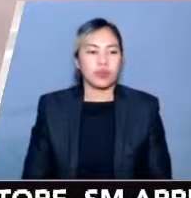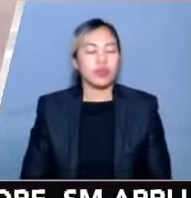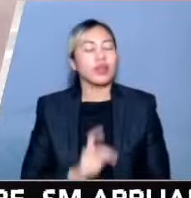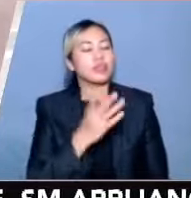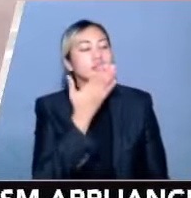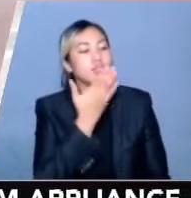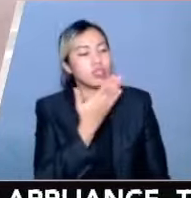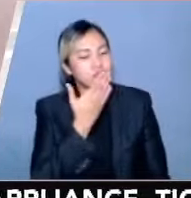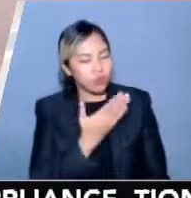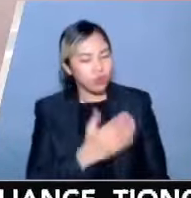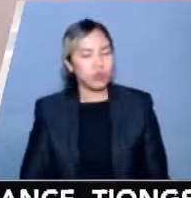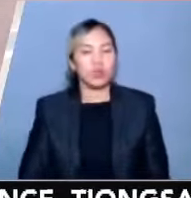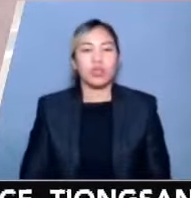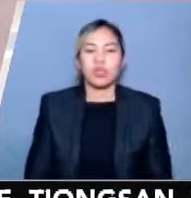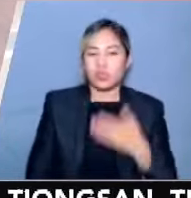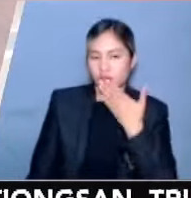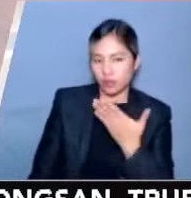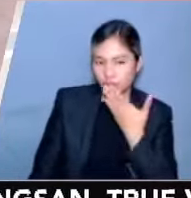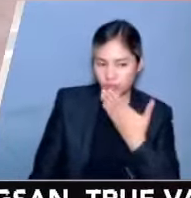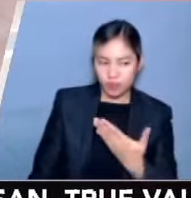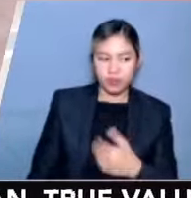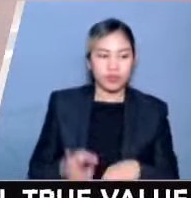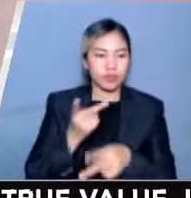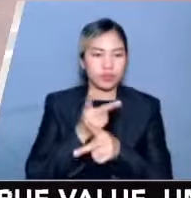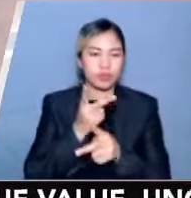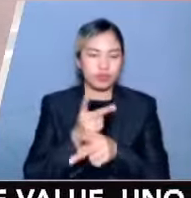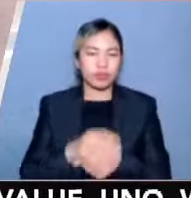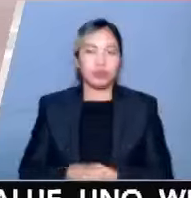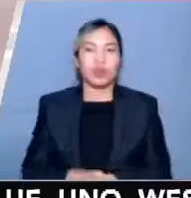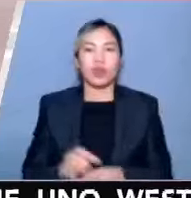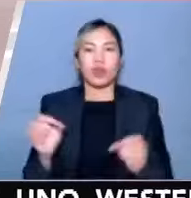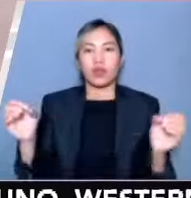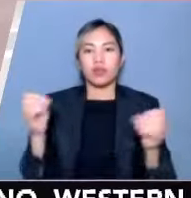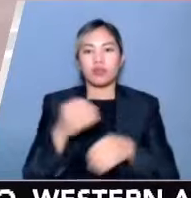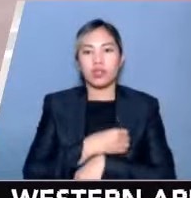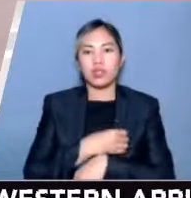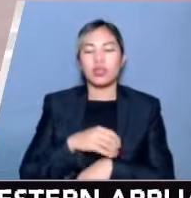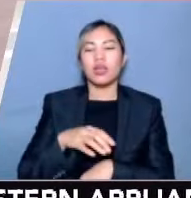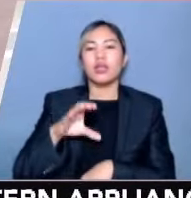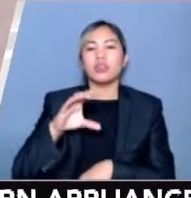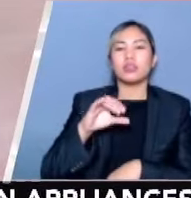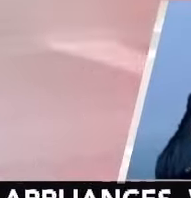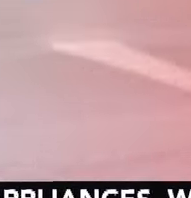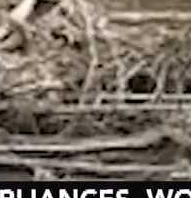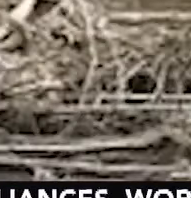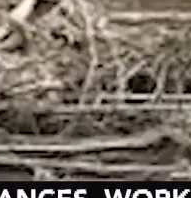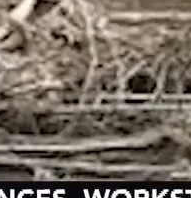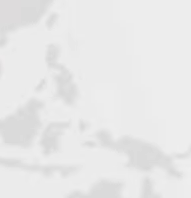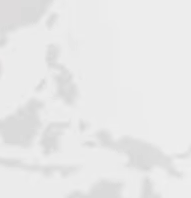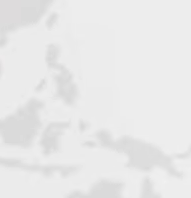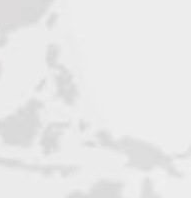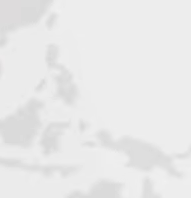Maraming salamat. Ingat kayo. Mabuhay kayo. Si Office of Civil Defense Spokesperson, Director Edgar Posadas.